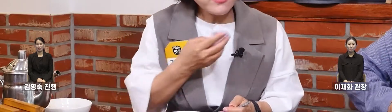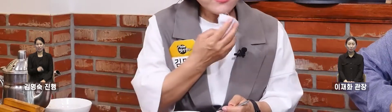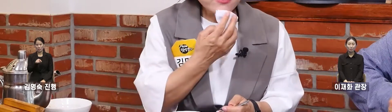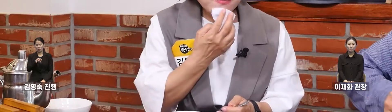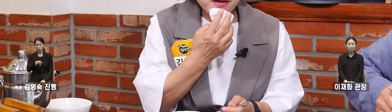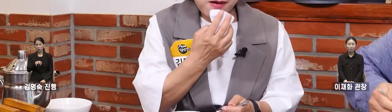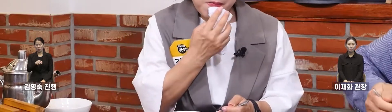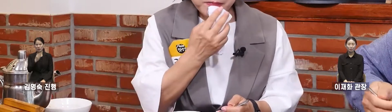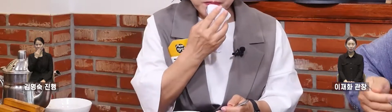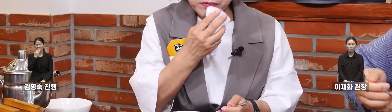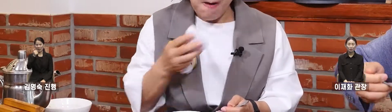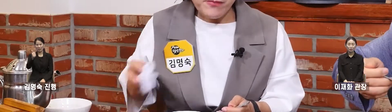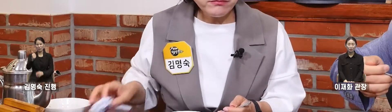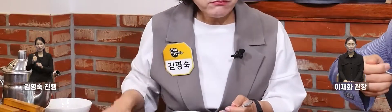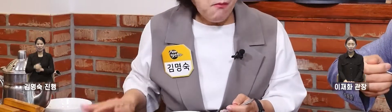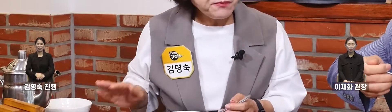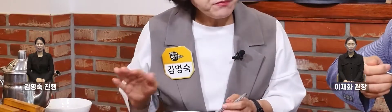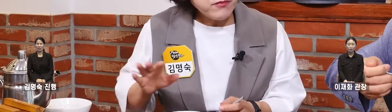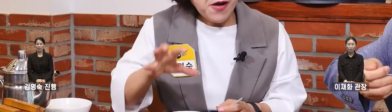여기 사장님이